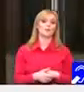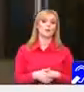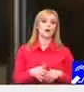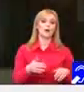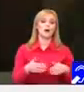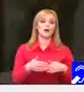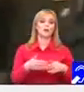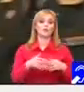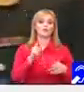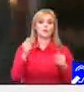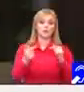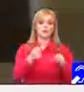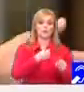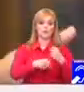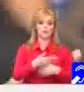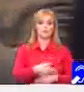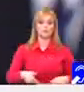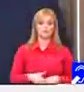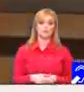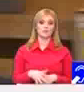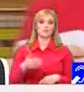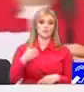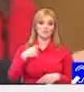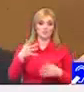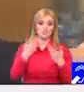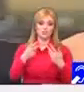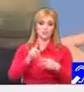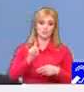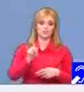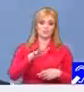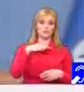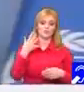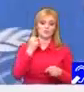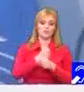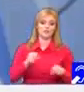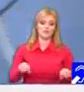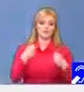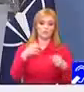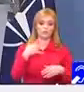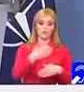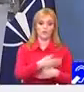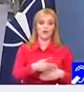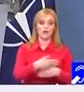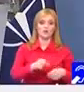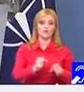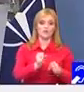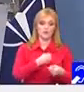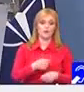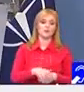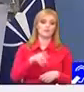sediul din Bruxelles al organizației, chiar de către actriță și de secretarul general al Alianței Jens Stoltenberg. Angelina Jolie, care este